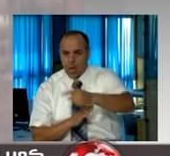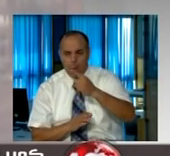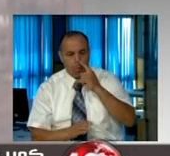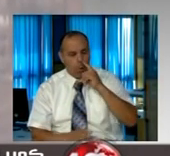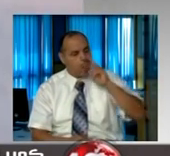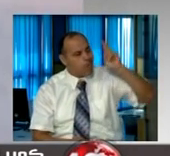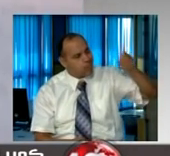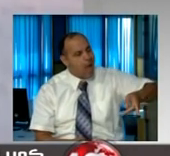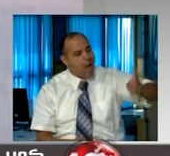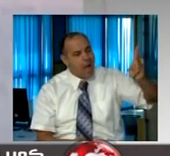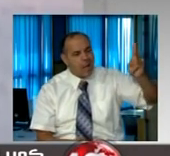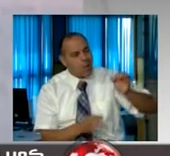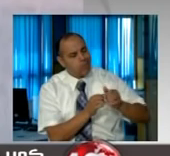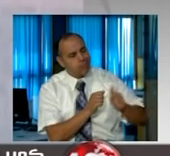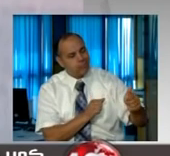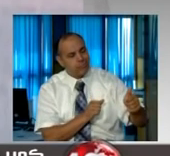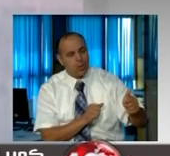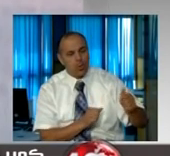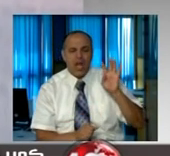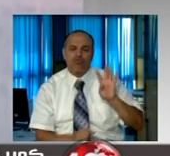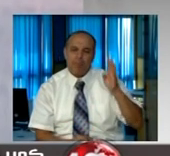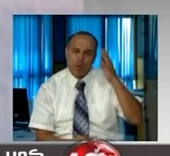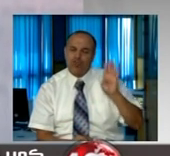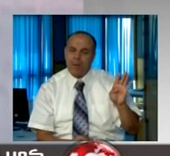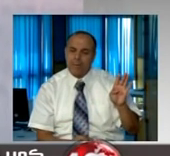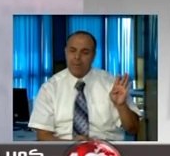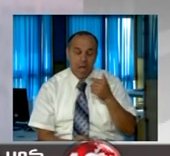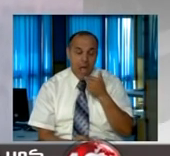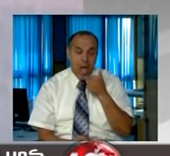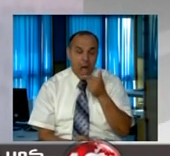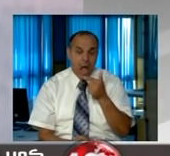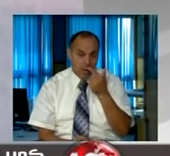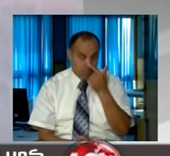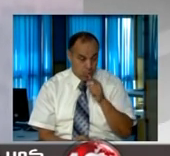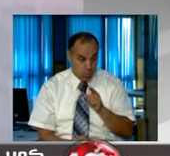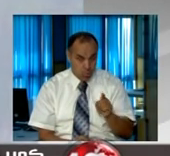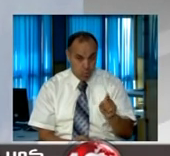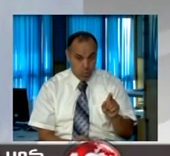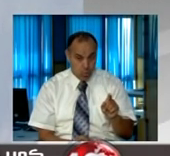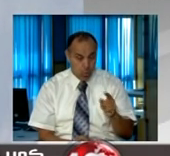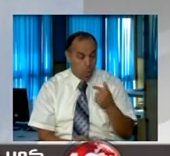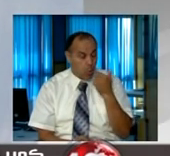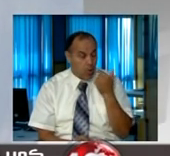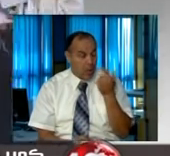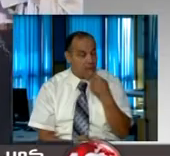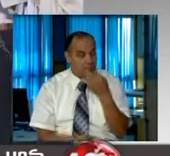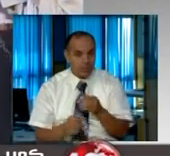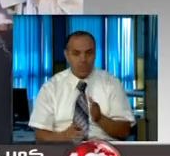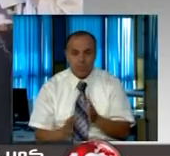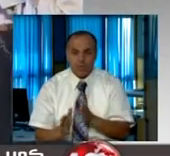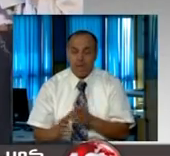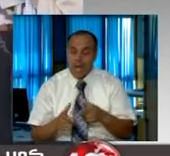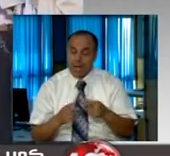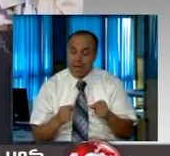من العقوبات والعزلة على جارتها الشمالية، ما قد يسرع في تدميرها ذاتيا حسب تقديرها. فيما